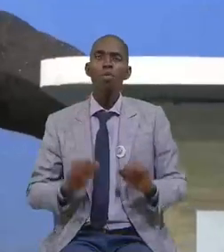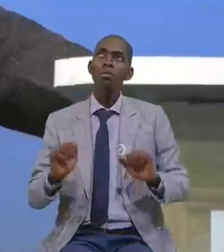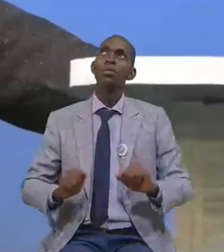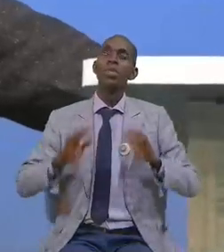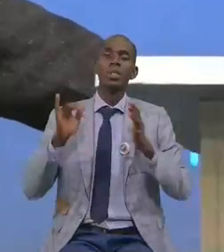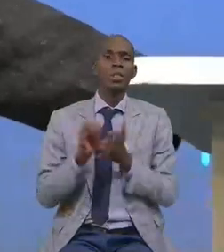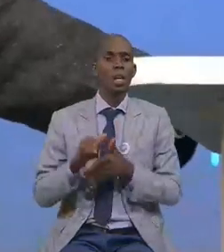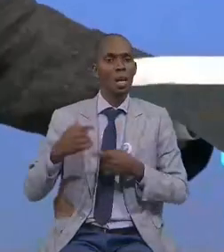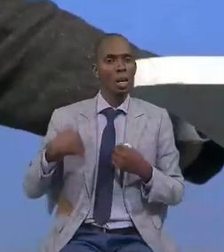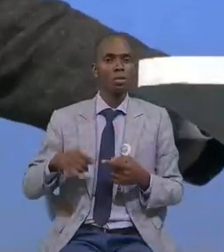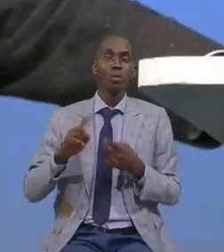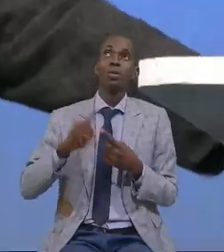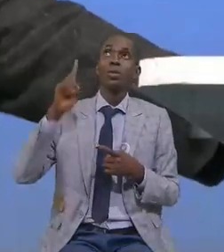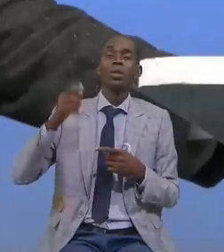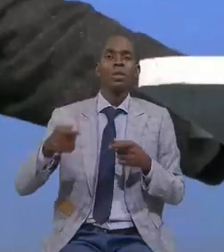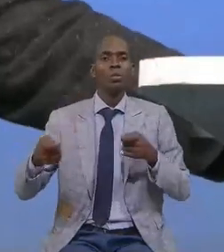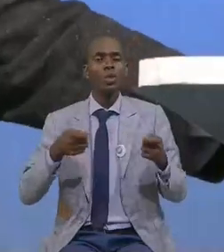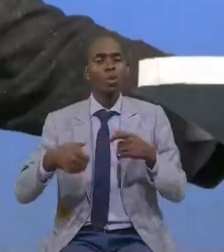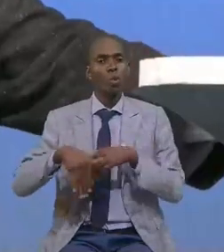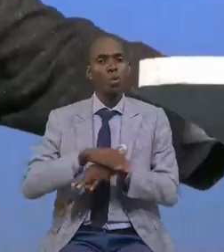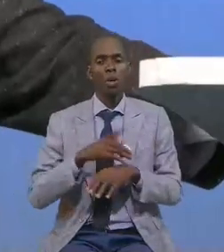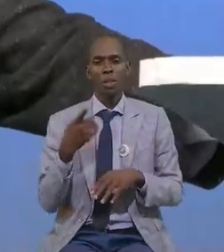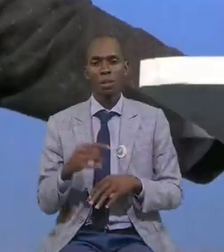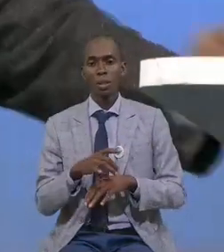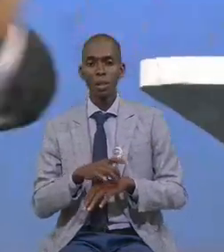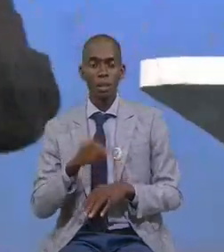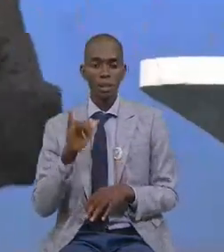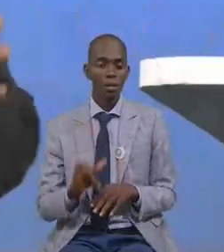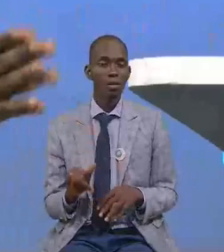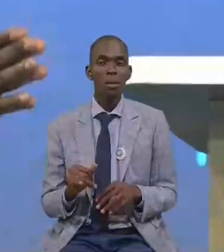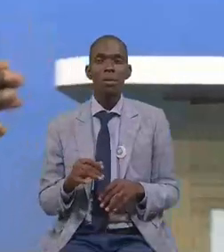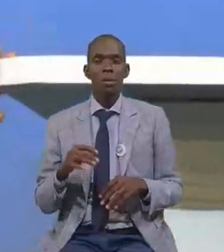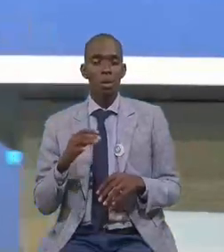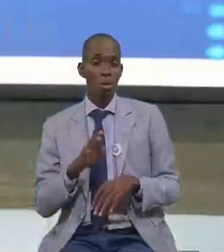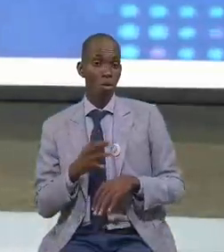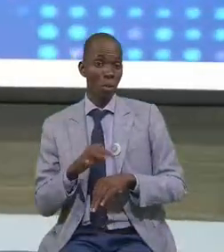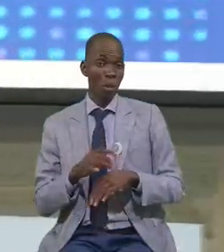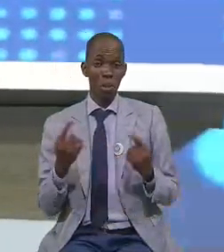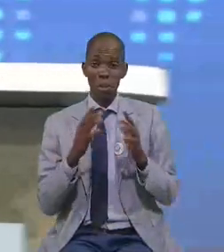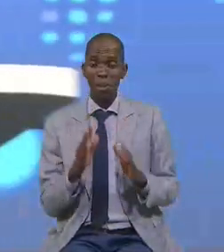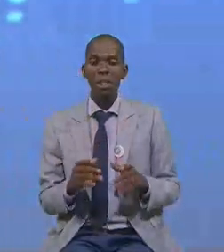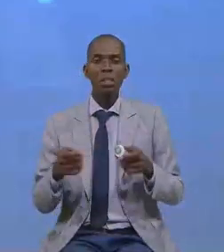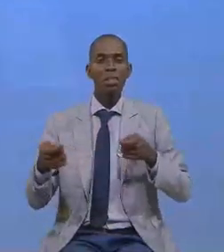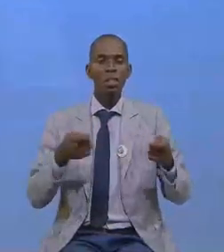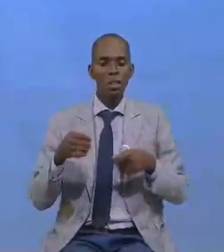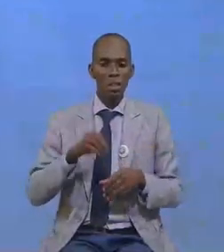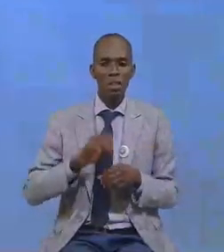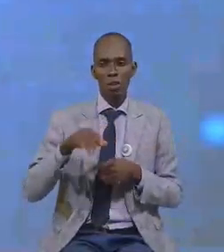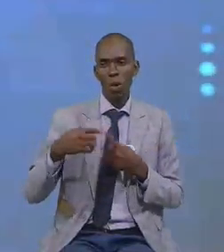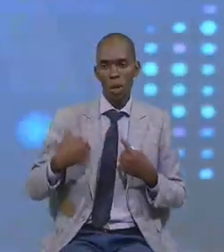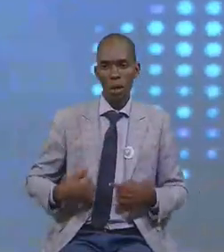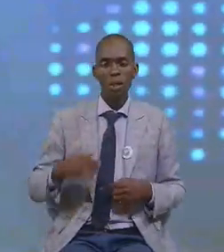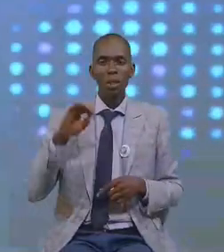nous devons lui soumettre ce cœur à régner sur les païens, régner dans notre cœur, il règne dans